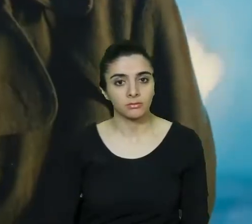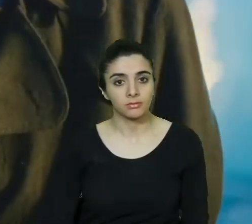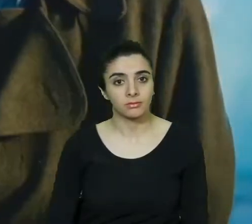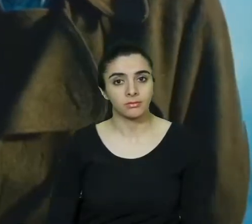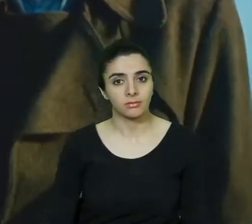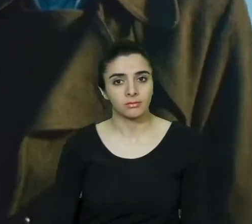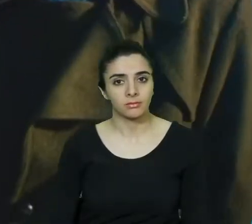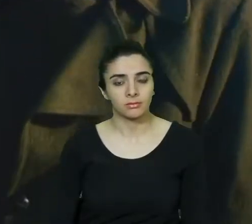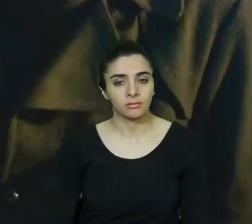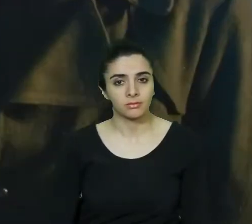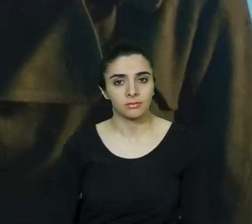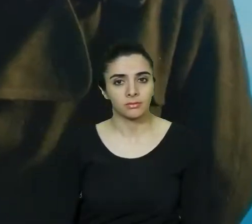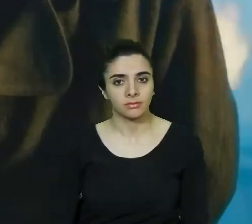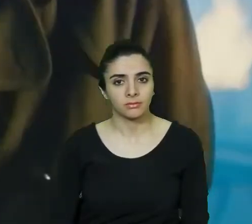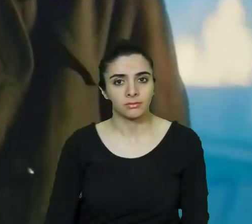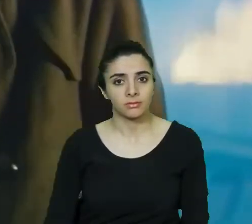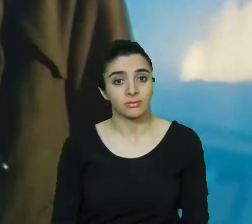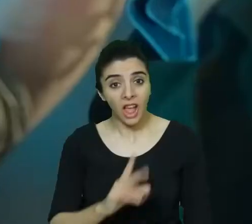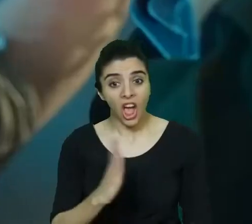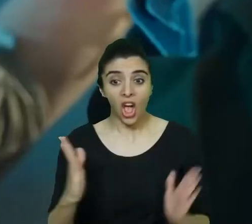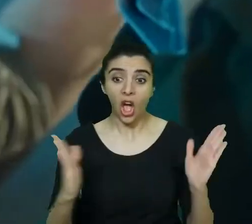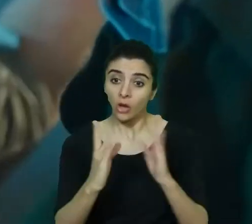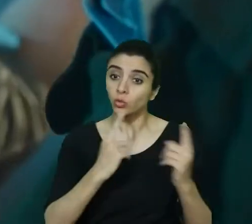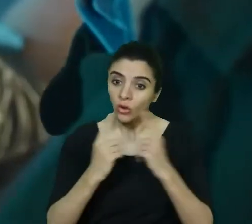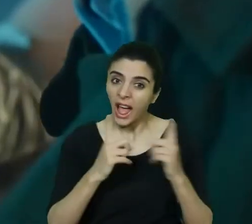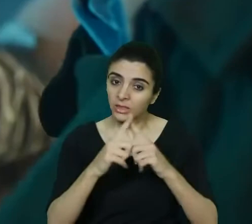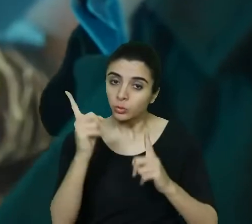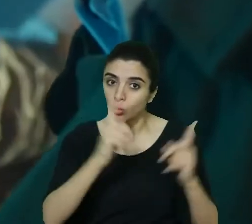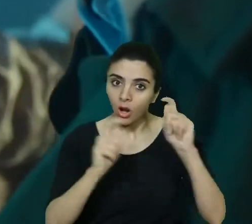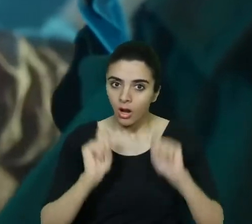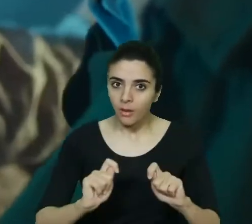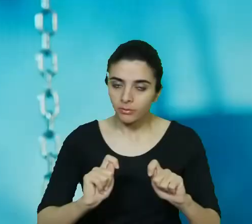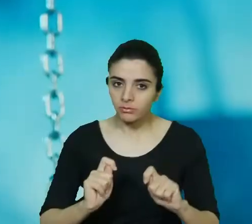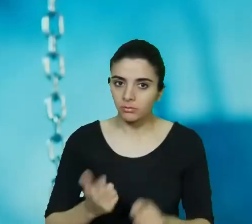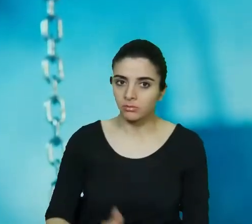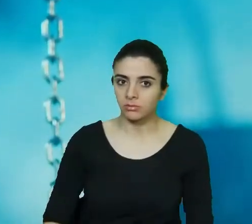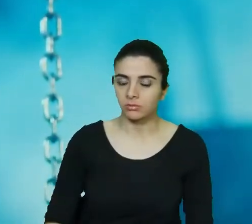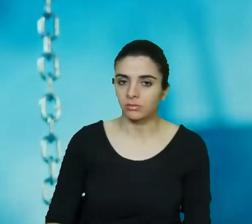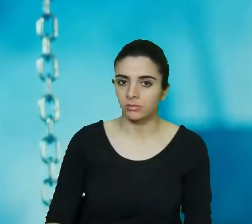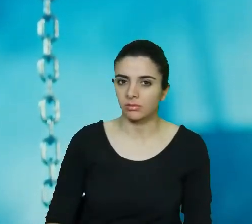da hesap göreydiniz. Öyle dur Kırbaç Efendi.